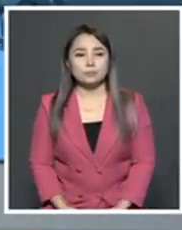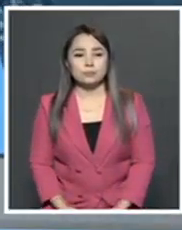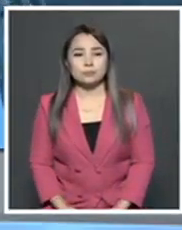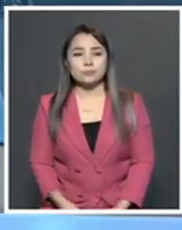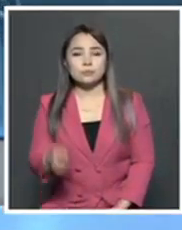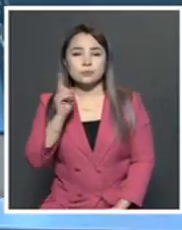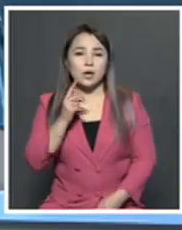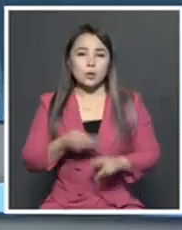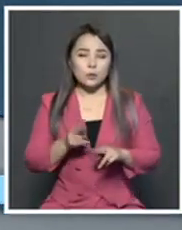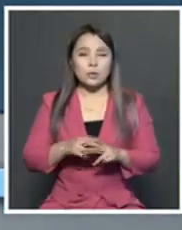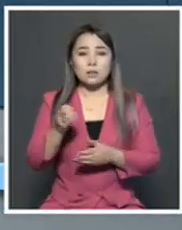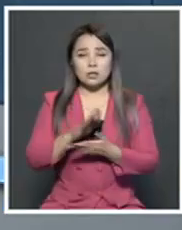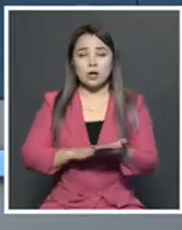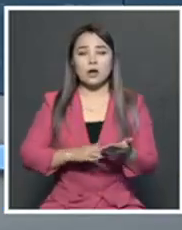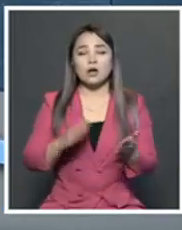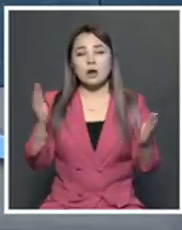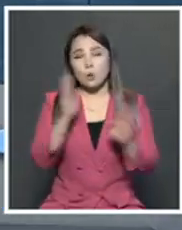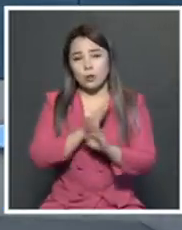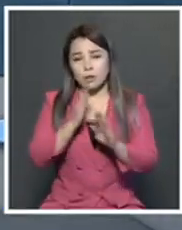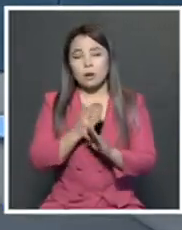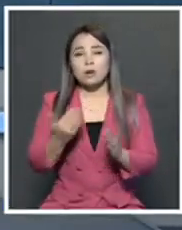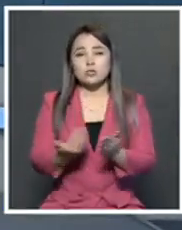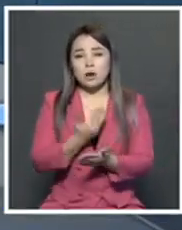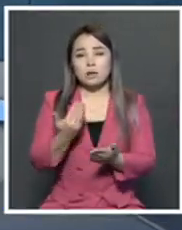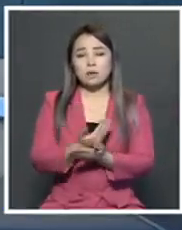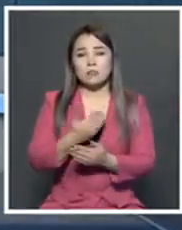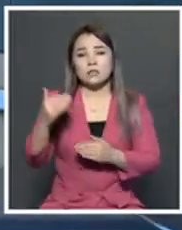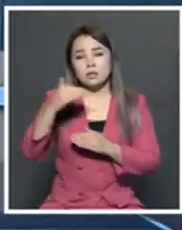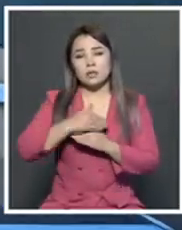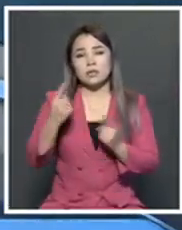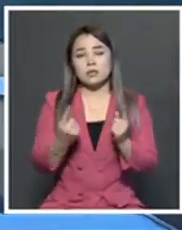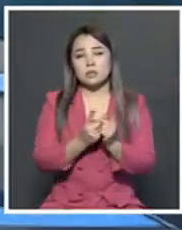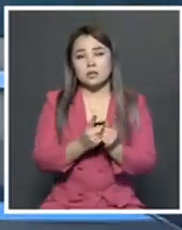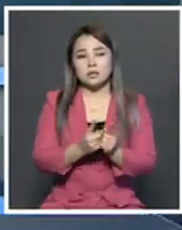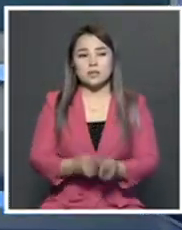Әзірге осы жаңалықтарға қатысты өтініш тілектеріңіз болса төмендегі нөмірге хабарласыңыздар, алда ауа райы мәліметі.